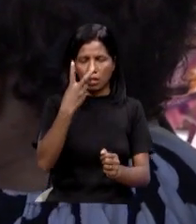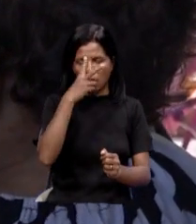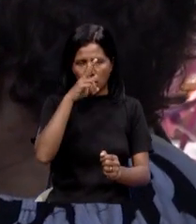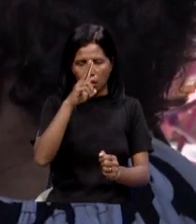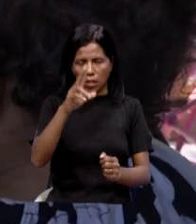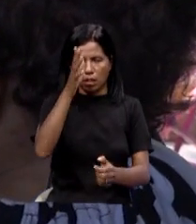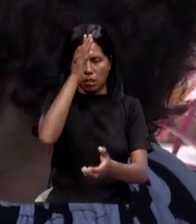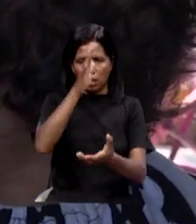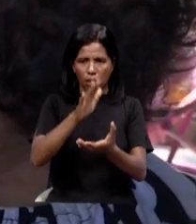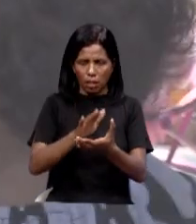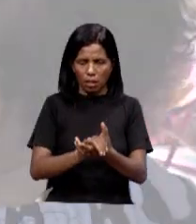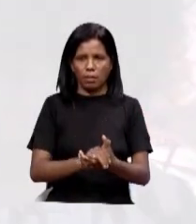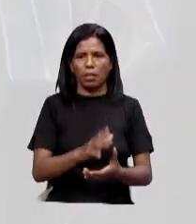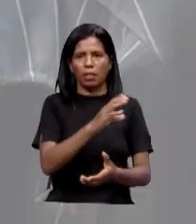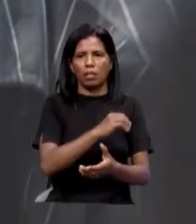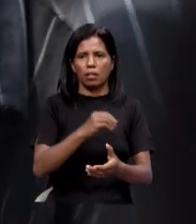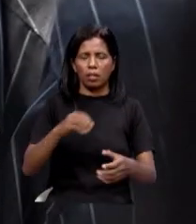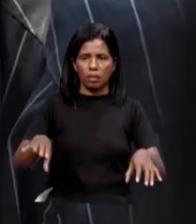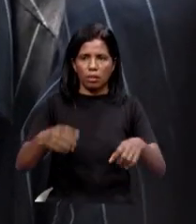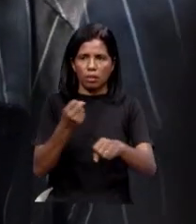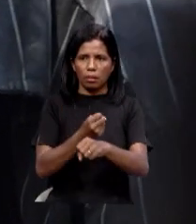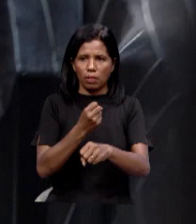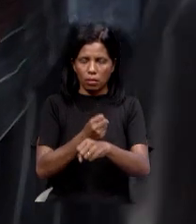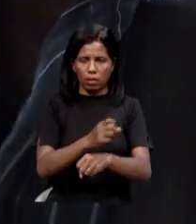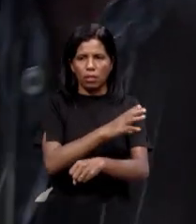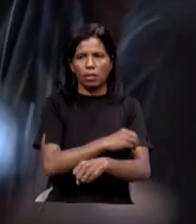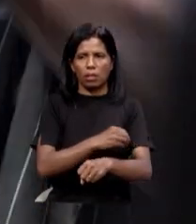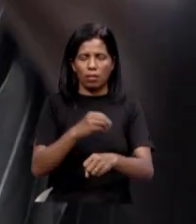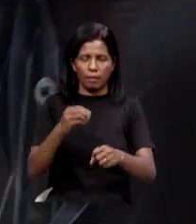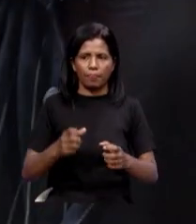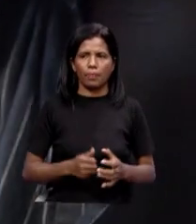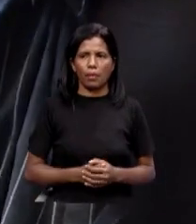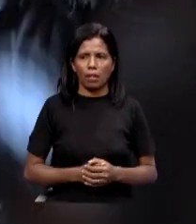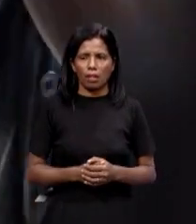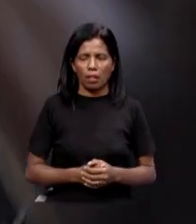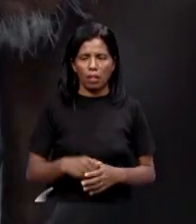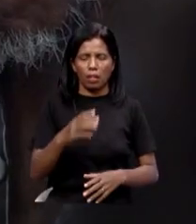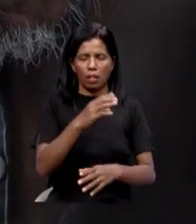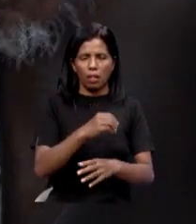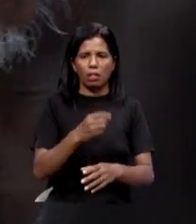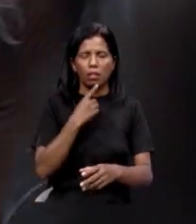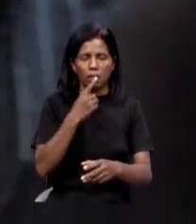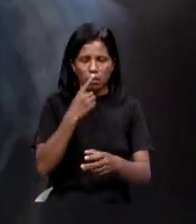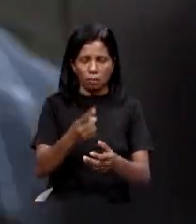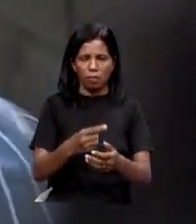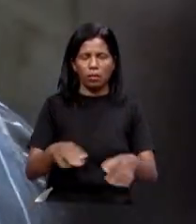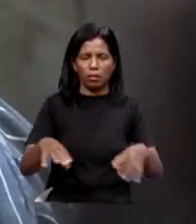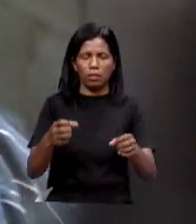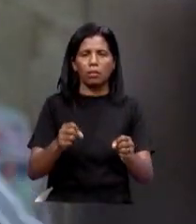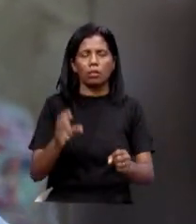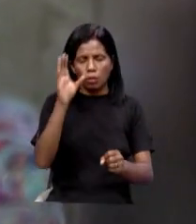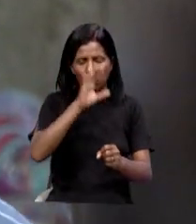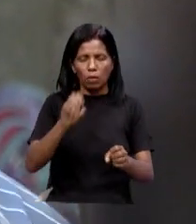banya kabeng Alberto nebe esforso makas no forsa lato. Ni esposa esforso an au debuka meus